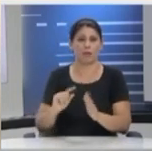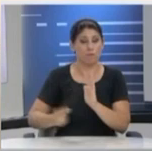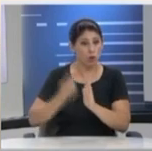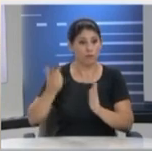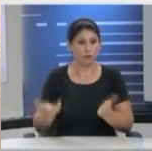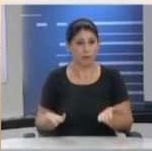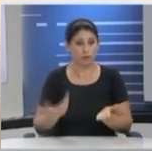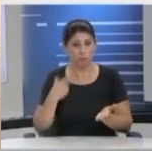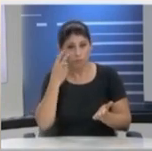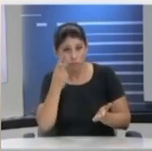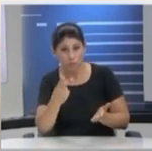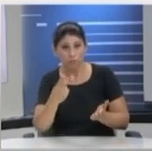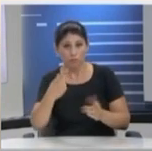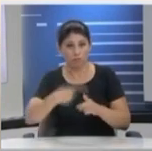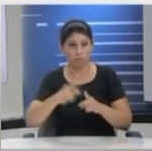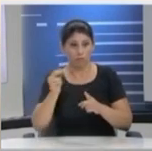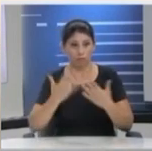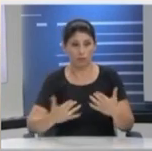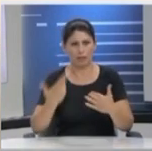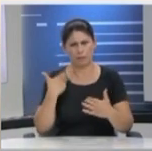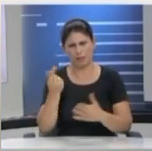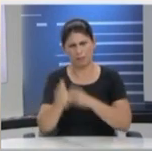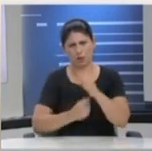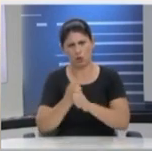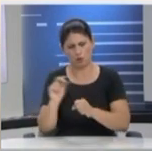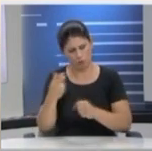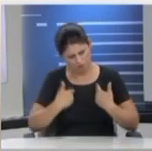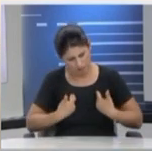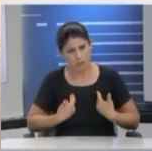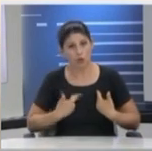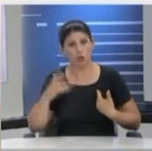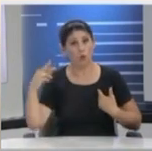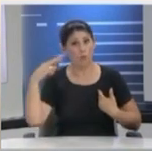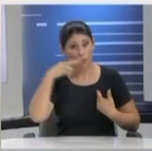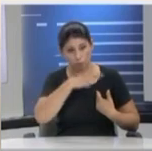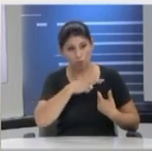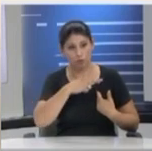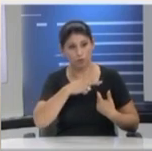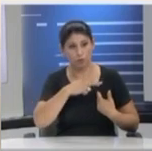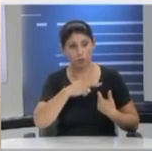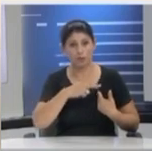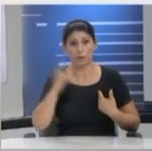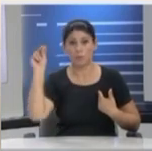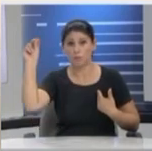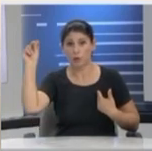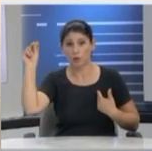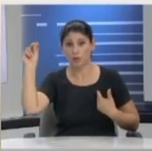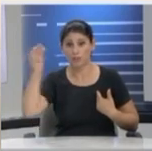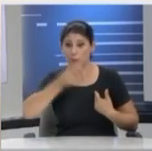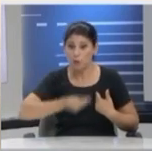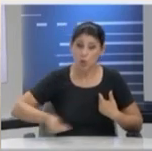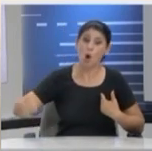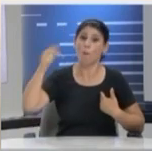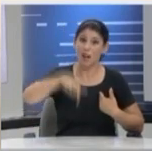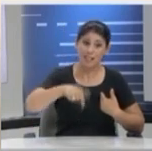Είναι πρώτη φορά που παρακολουθώ ελληνικό κοινοβούλιο, γιατί ήμουν και 5,5 χρόνια βουλευτής. Όπου ο Πρωθυπουργός τάζει περισσότερα